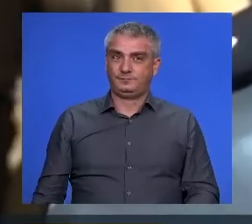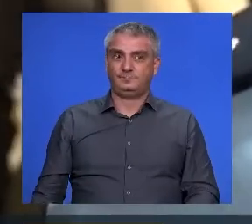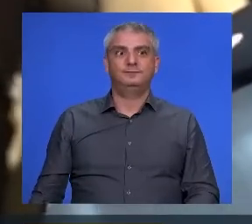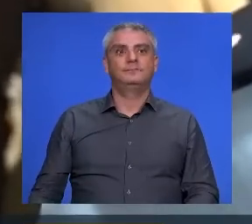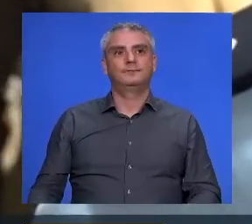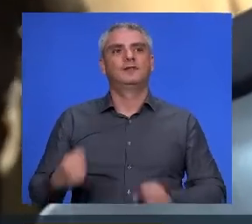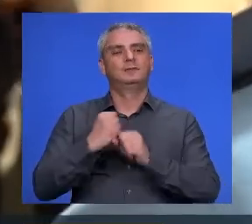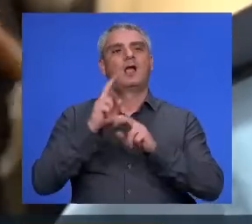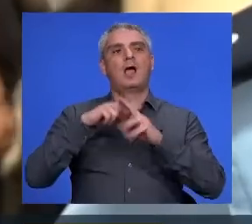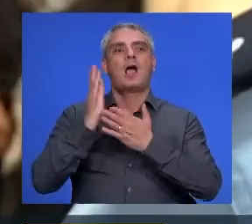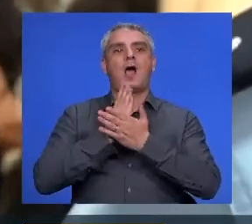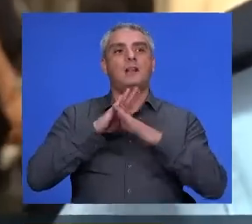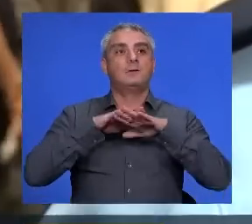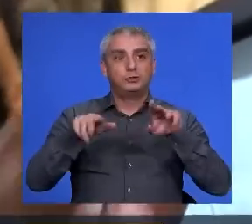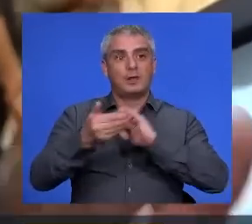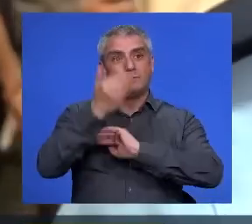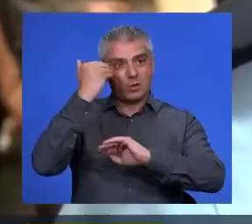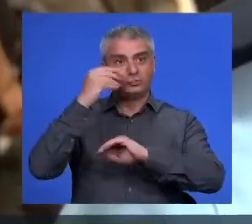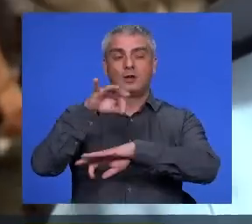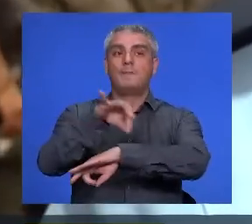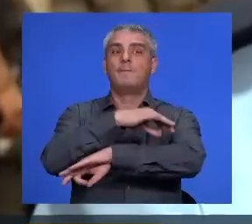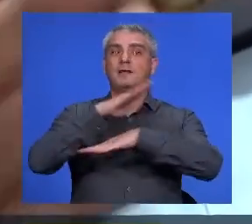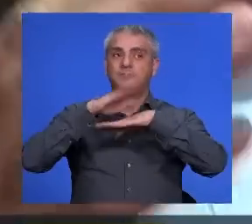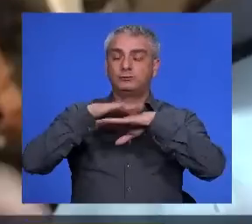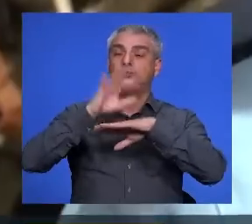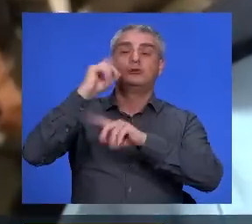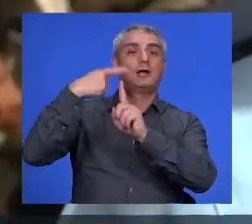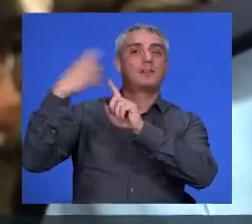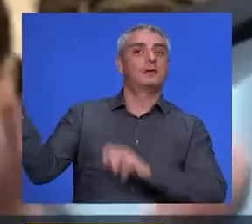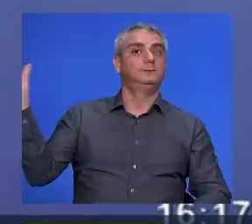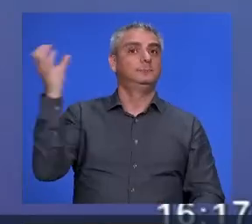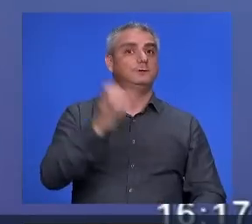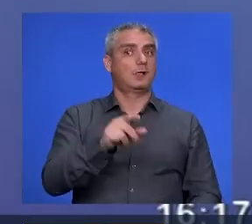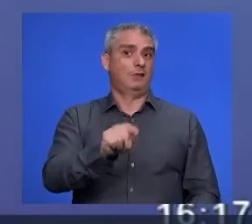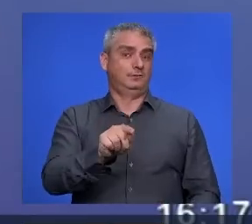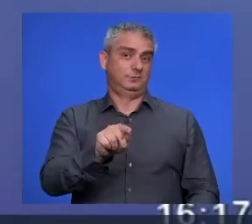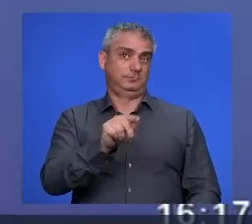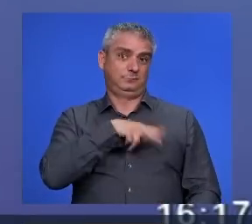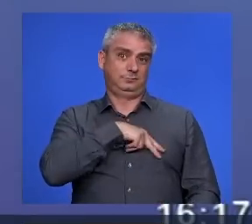عمل مسبق ميداني لمهندس غير منحاز من قبل الكنيسهم